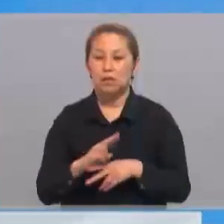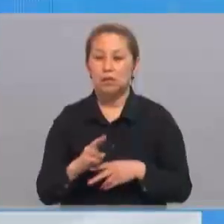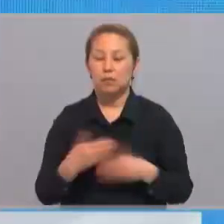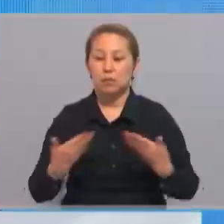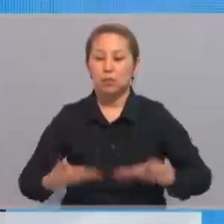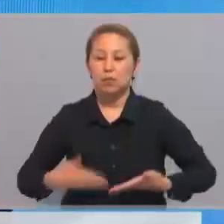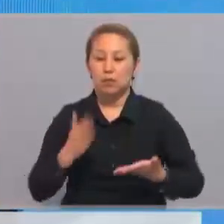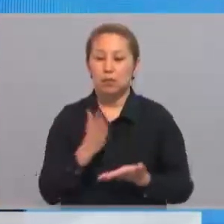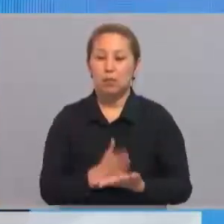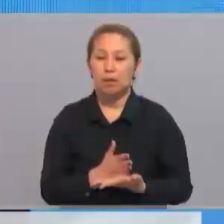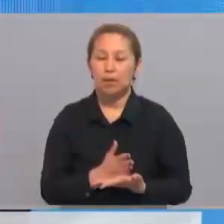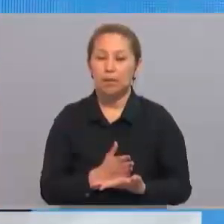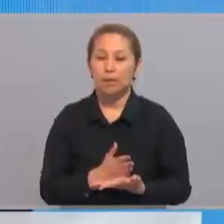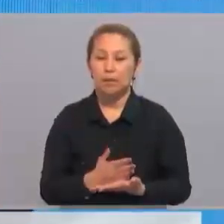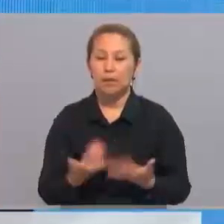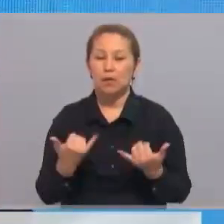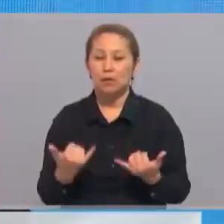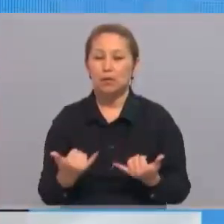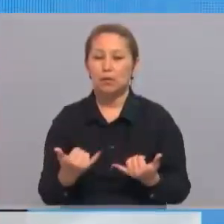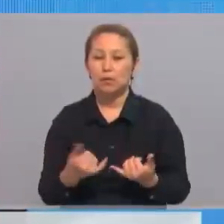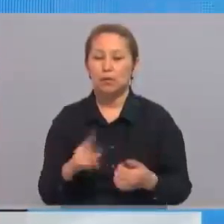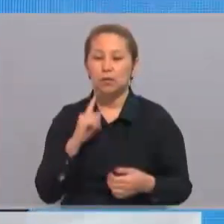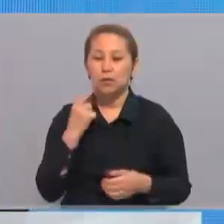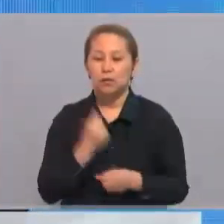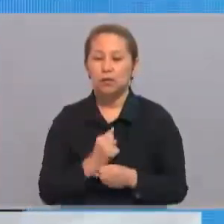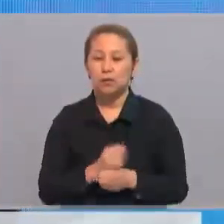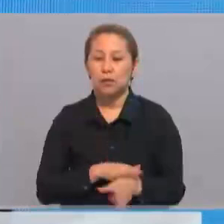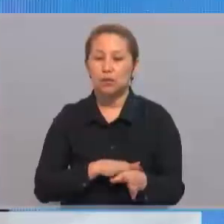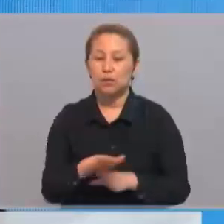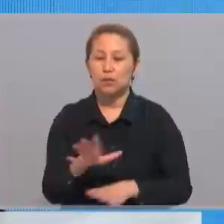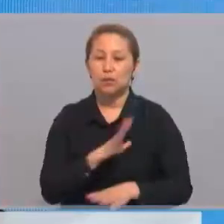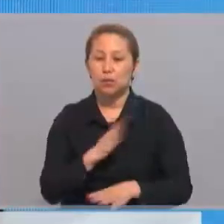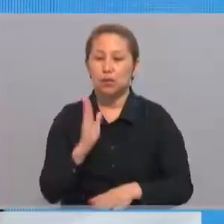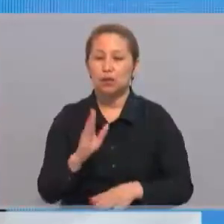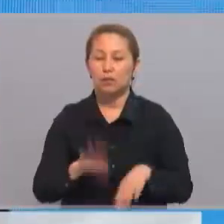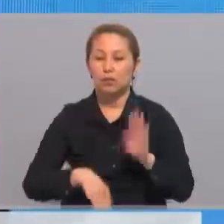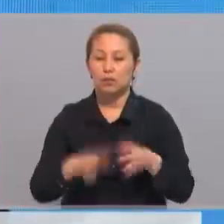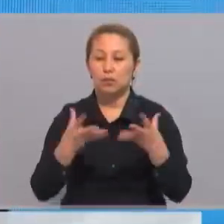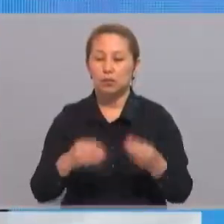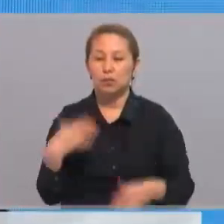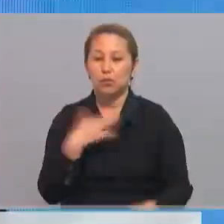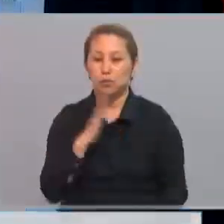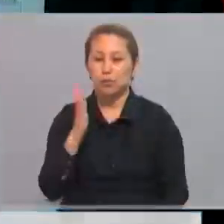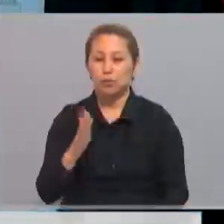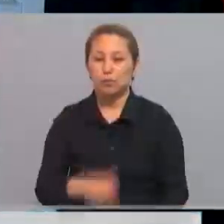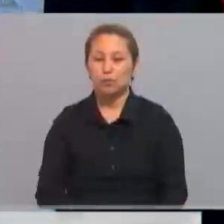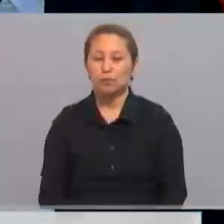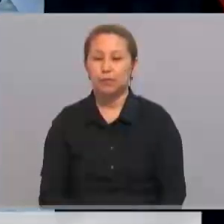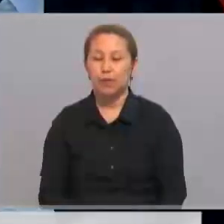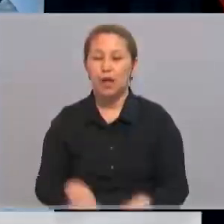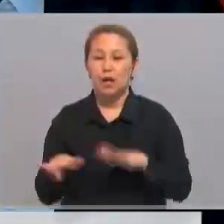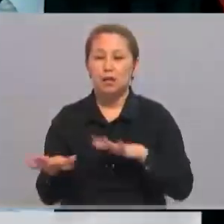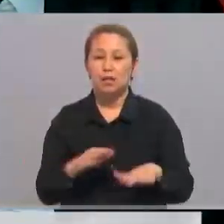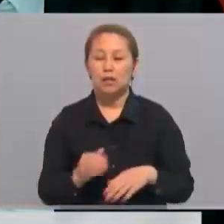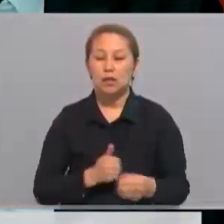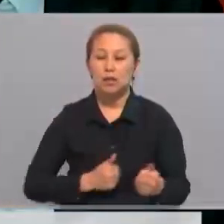мына өмірден алып қалдыңыздар. Міне сол қиыншылықтың бәрі өткердік, алдымызда жақсы күндеріміз көп болсын. Шара